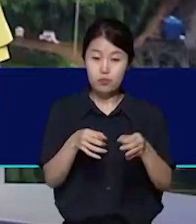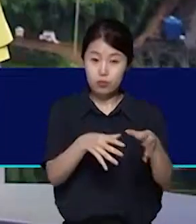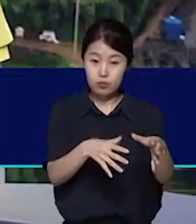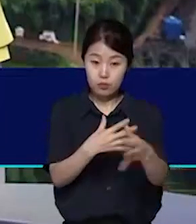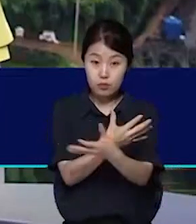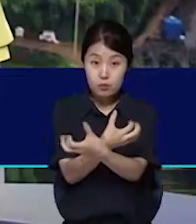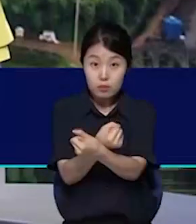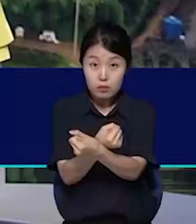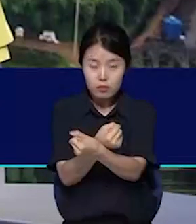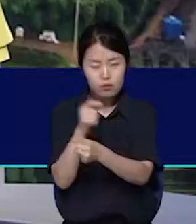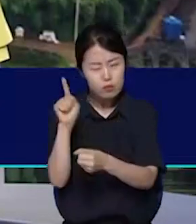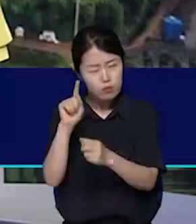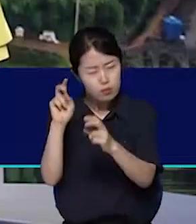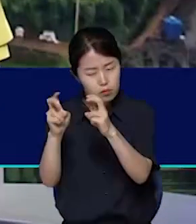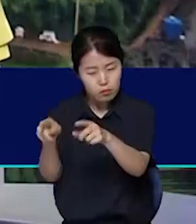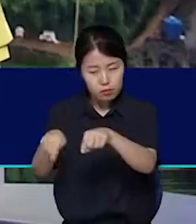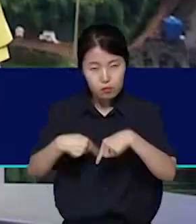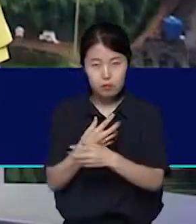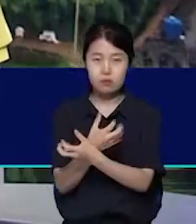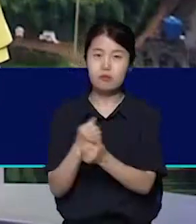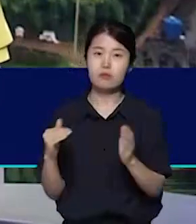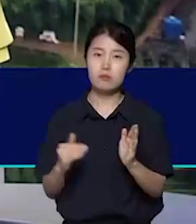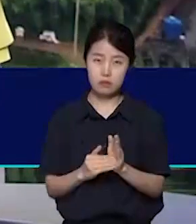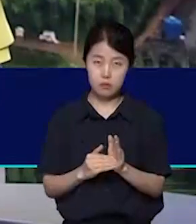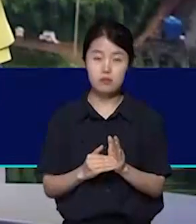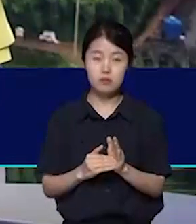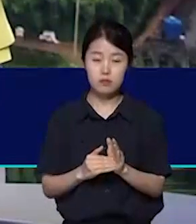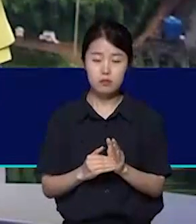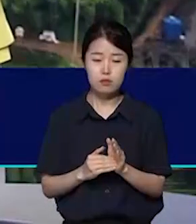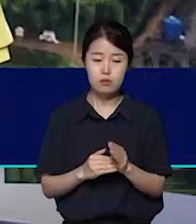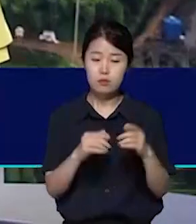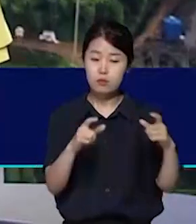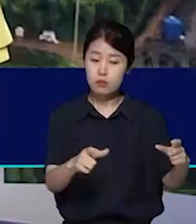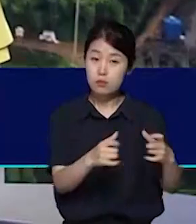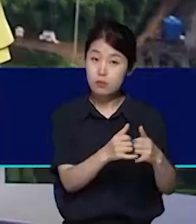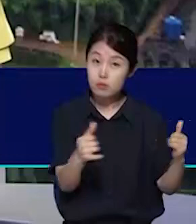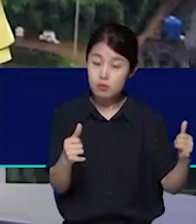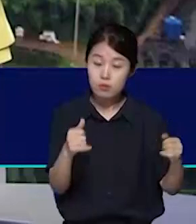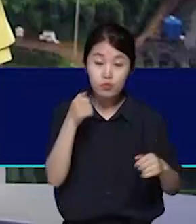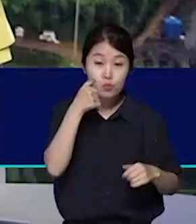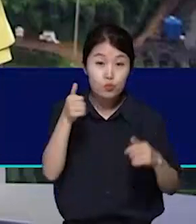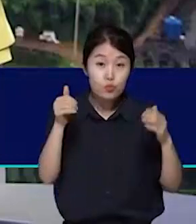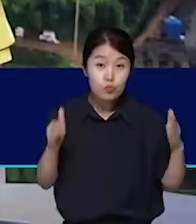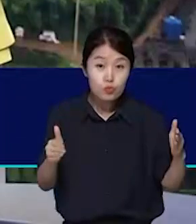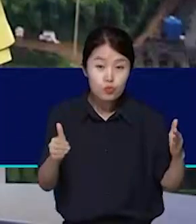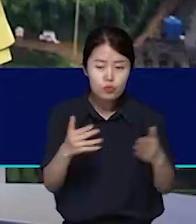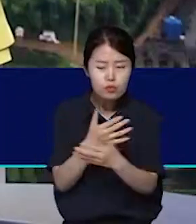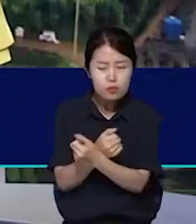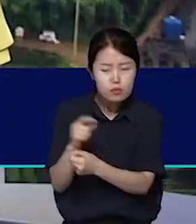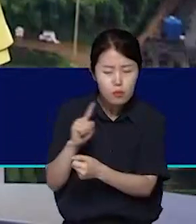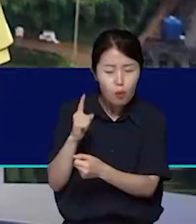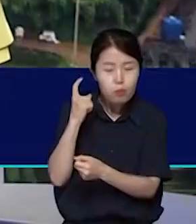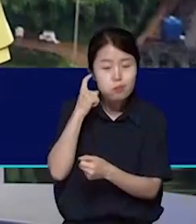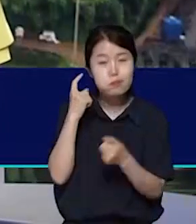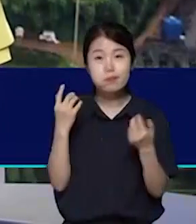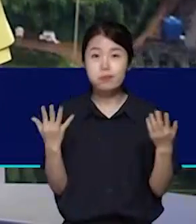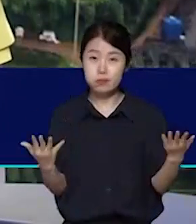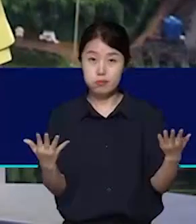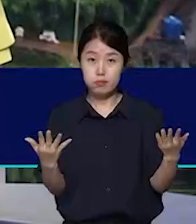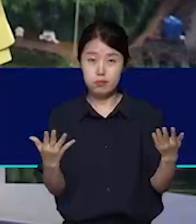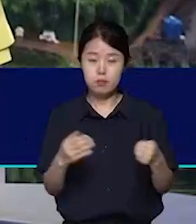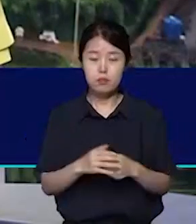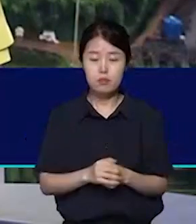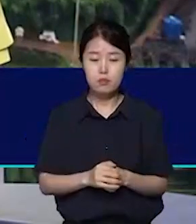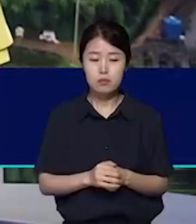업체와 슬그머니 추진한 걸로 드러났습니다. 이 때문에 해당 지역 주민들은 5개월 동안 협약 내용을 전혀 알지 못했는데